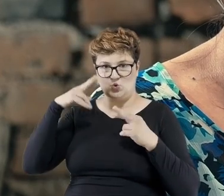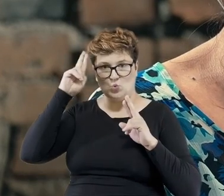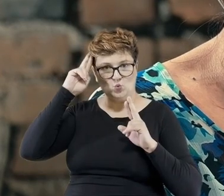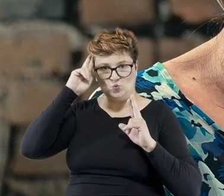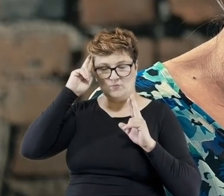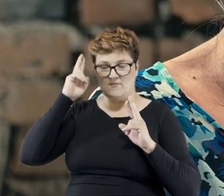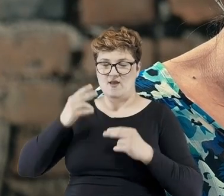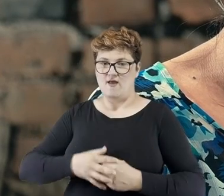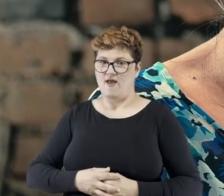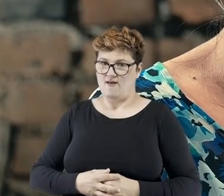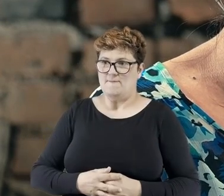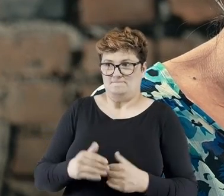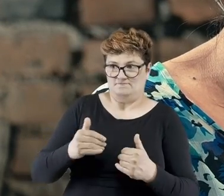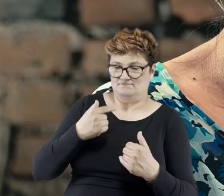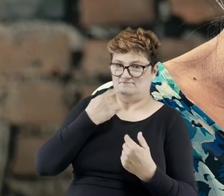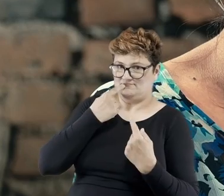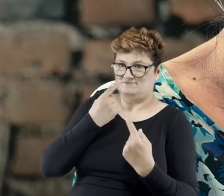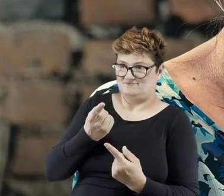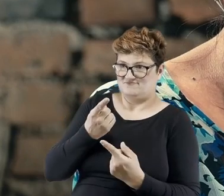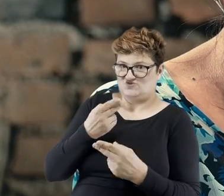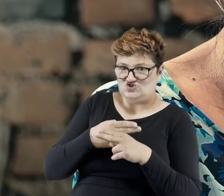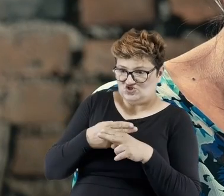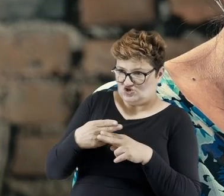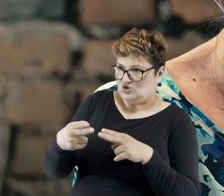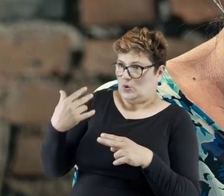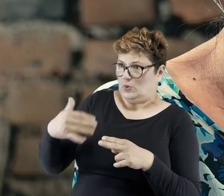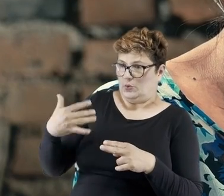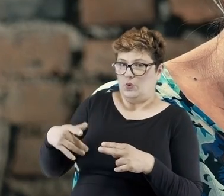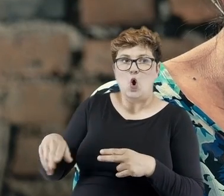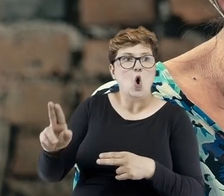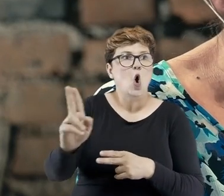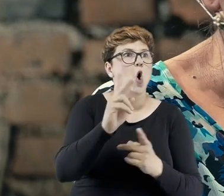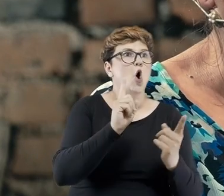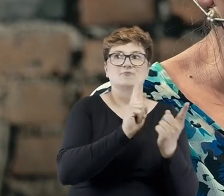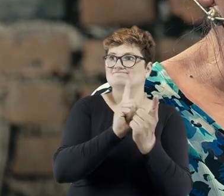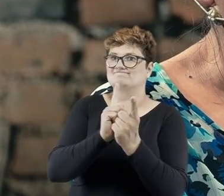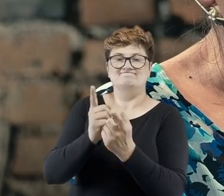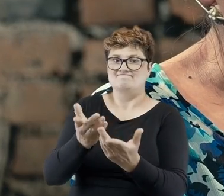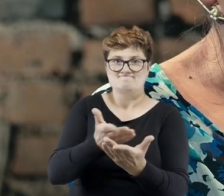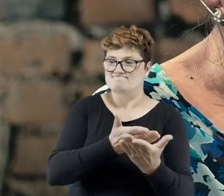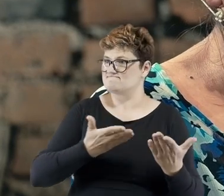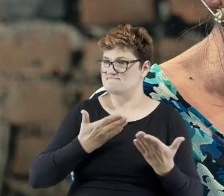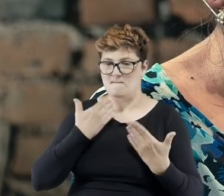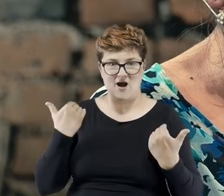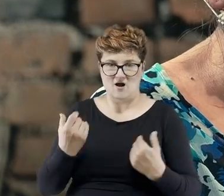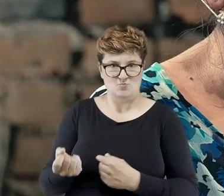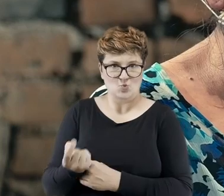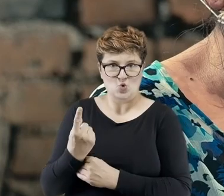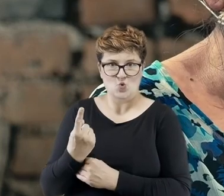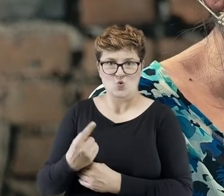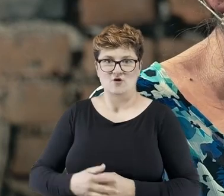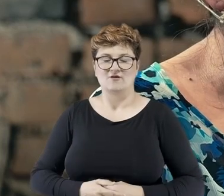niezdolna zrozumieć. Mogę sumiennie stwierdzić, że czystości w tym stopniu nie spotkałam u nikogo. Oczywiście